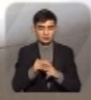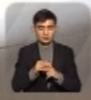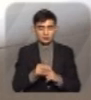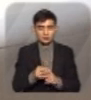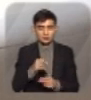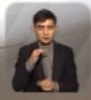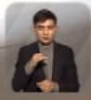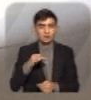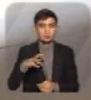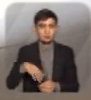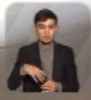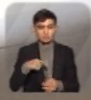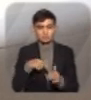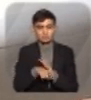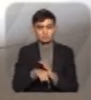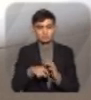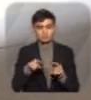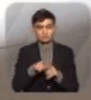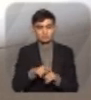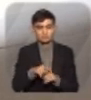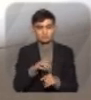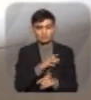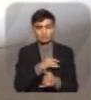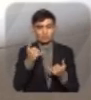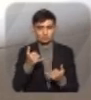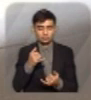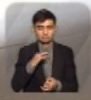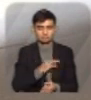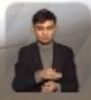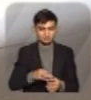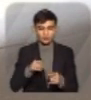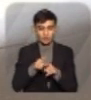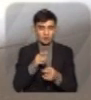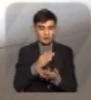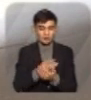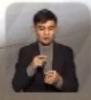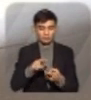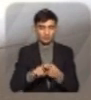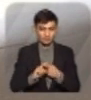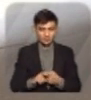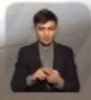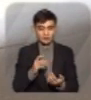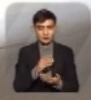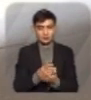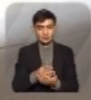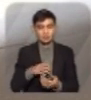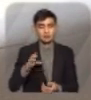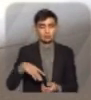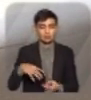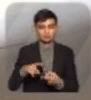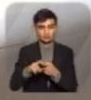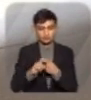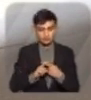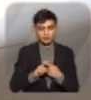А попозже это уже затрагивает… Ну, сейчас уже кишечник затронул, получается. Позже это затронет